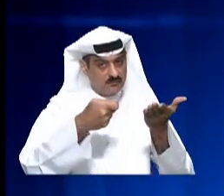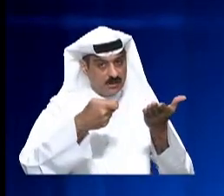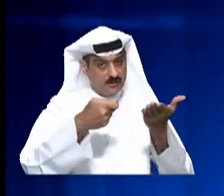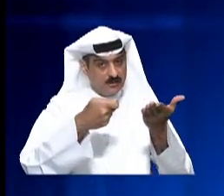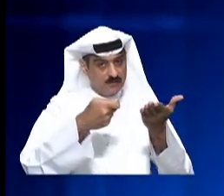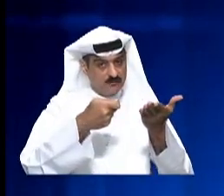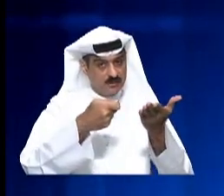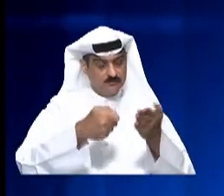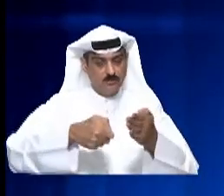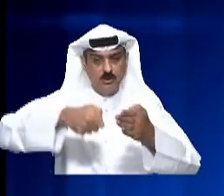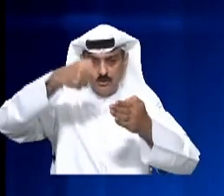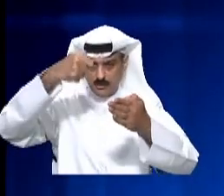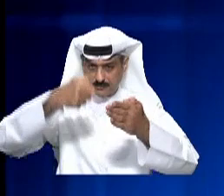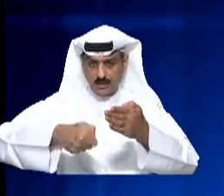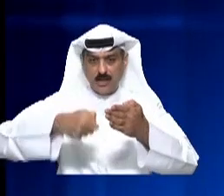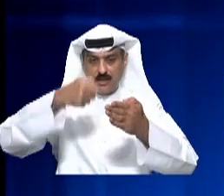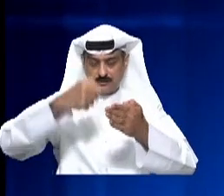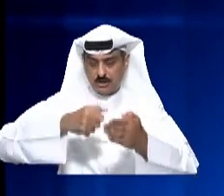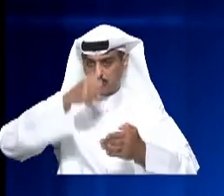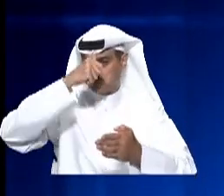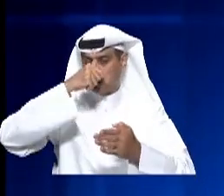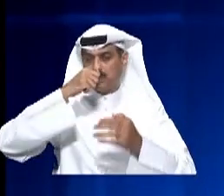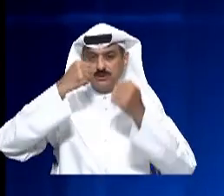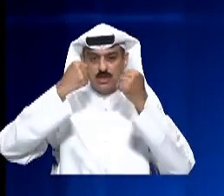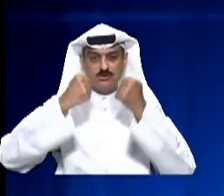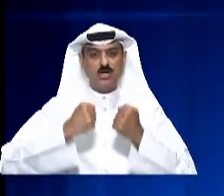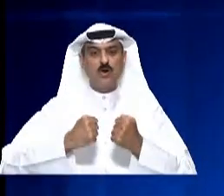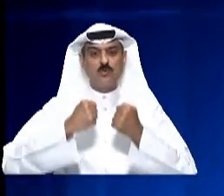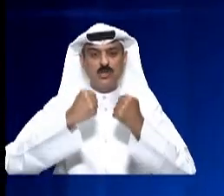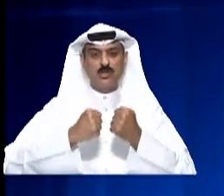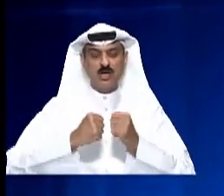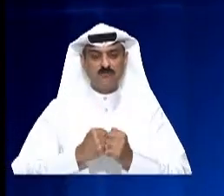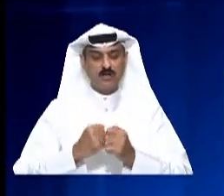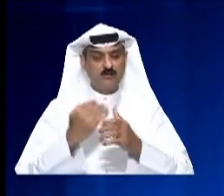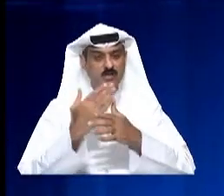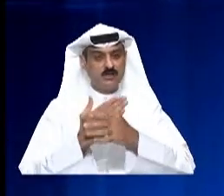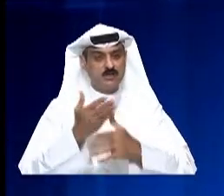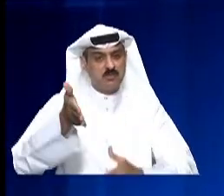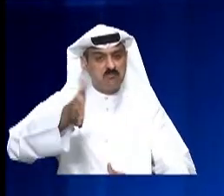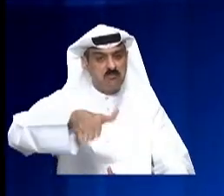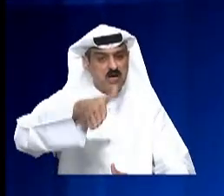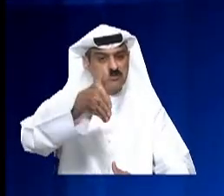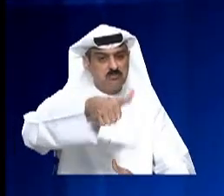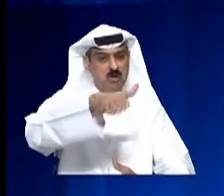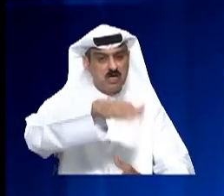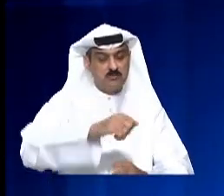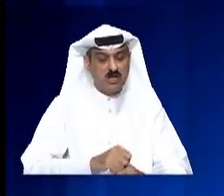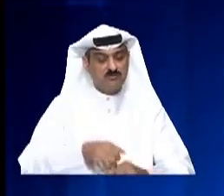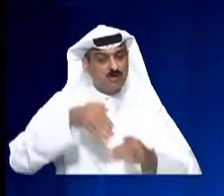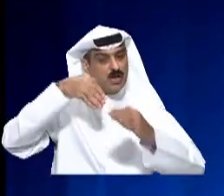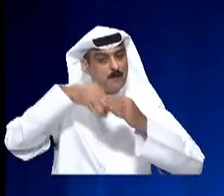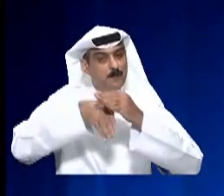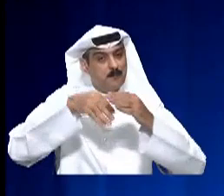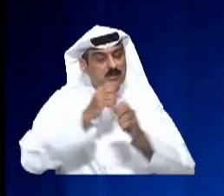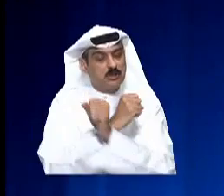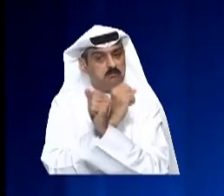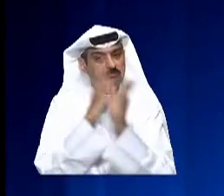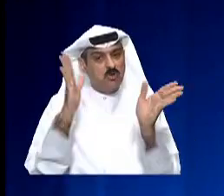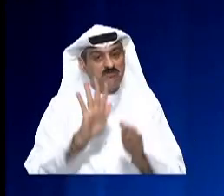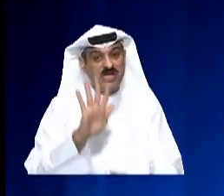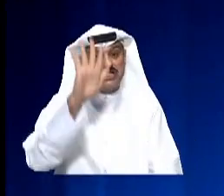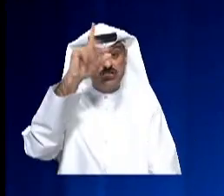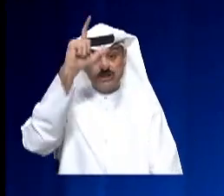الله خالص تعازيه وصادق مواساته بضحايا انفجار منجم للفحم في بارتن